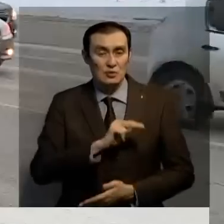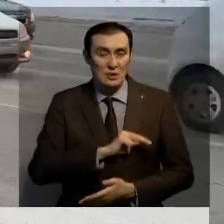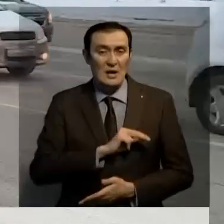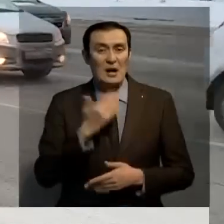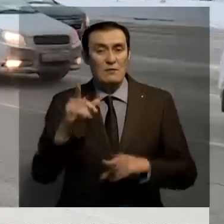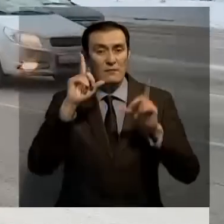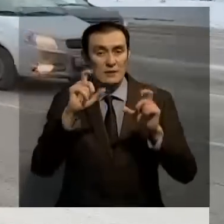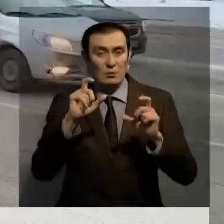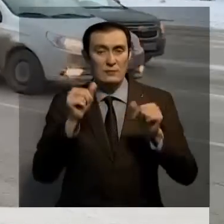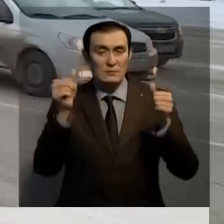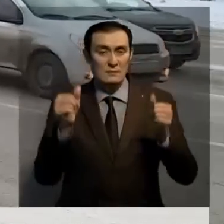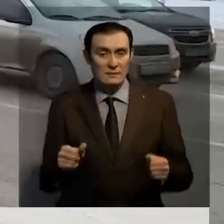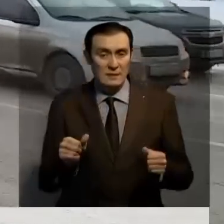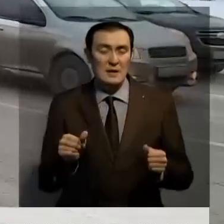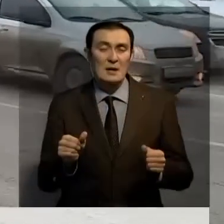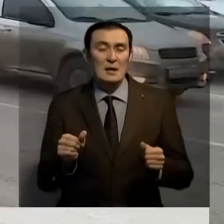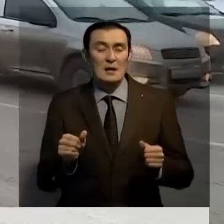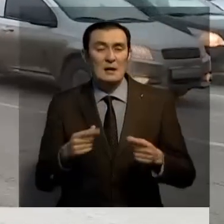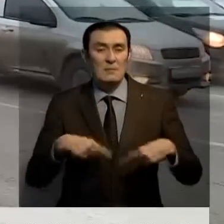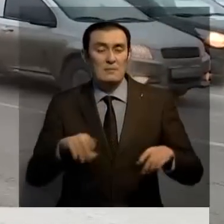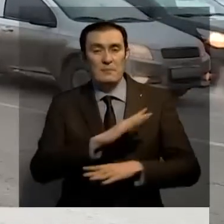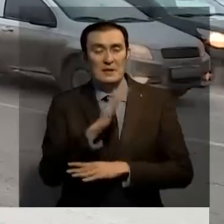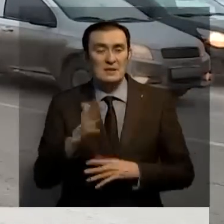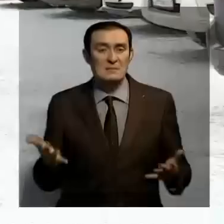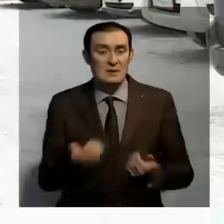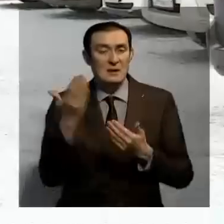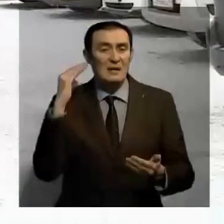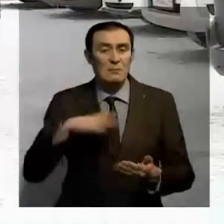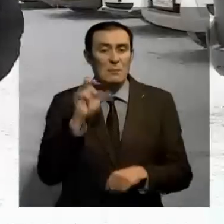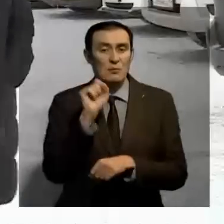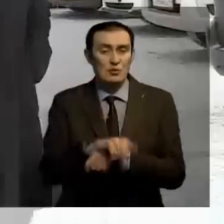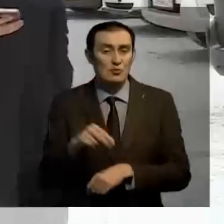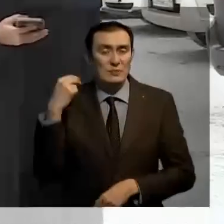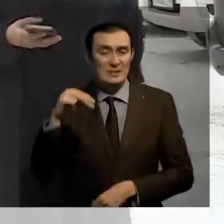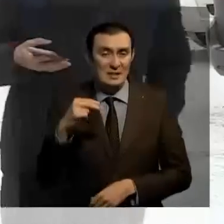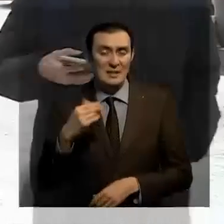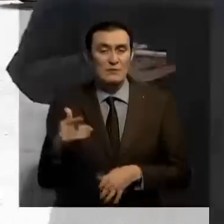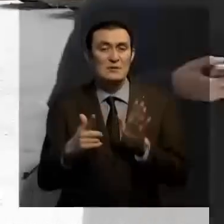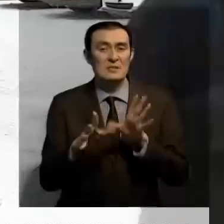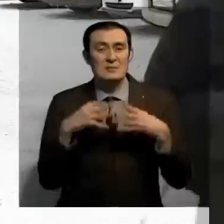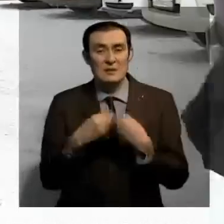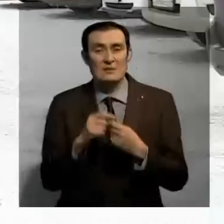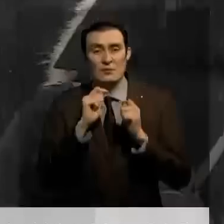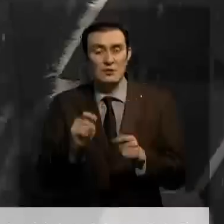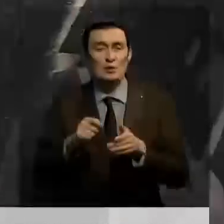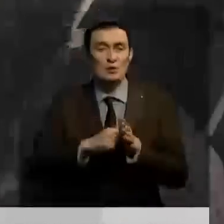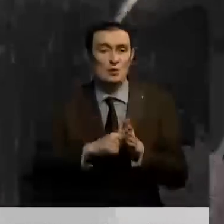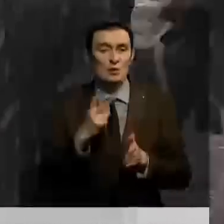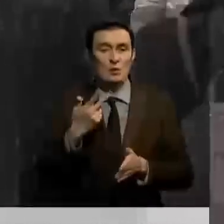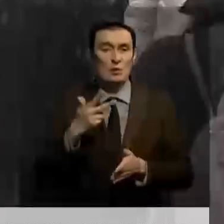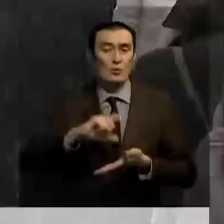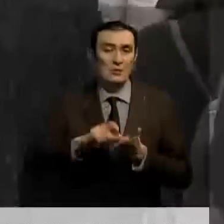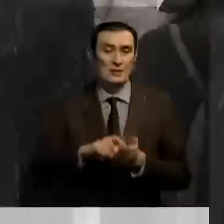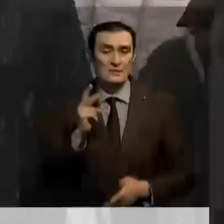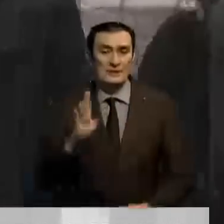а его фотографию разместить в парке спасателей. Напомню, ранее по поручению президента его семье вручили ключи от